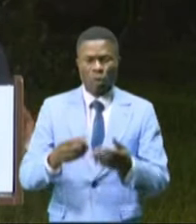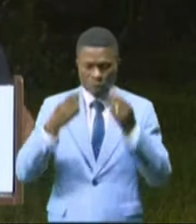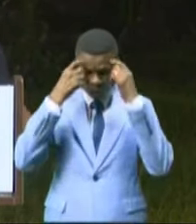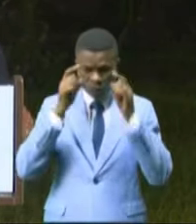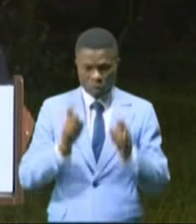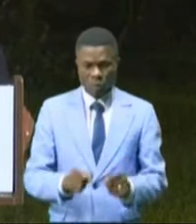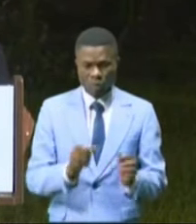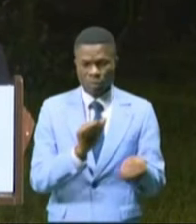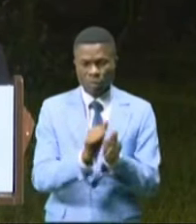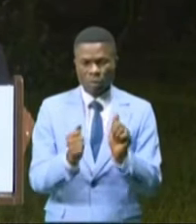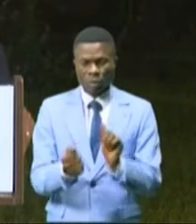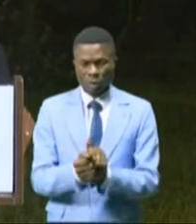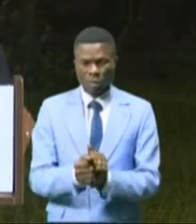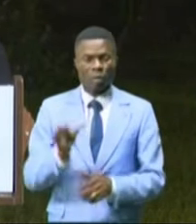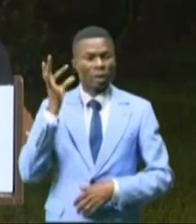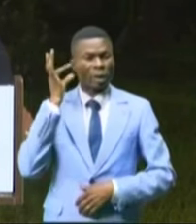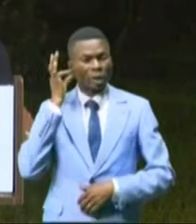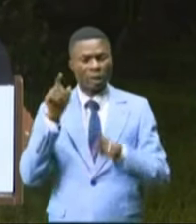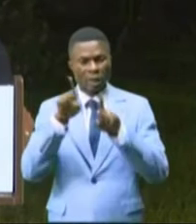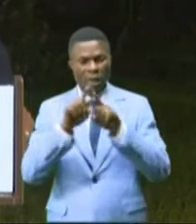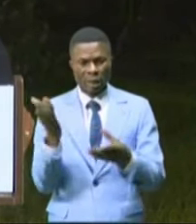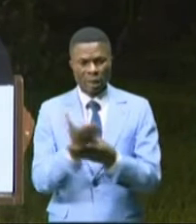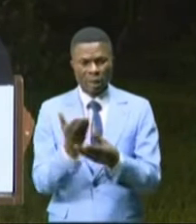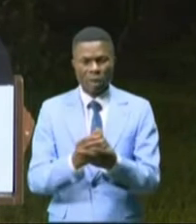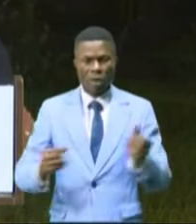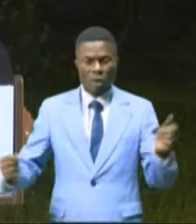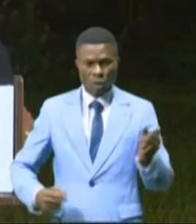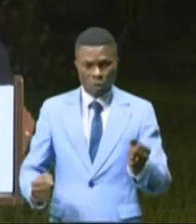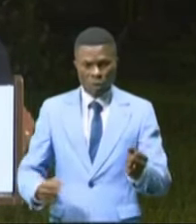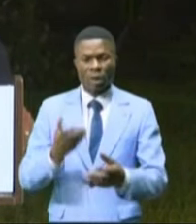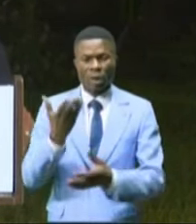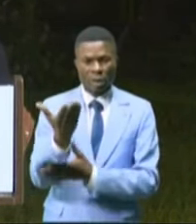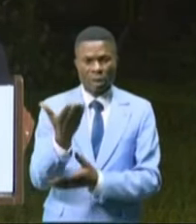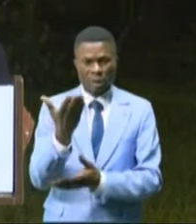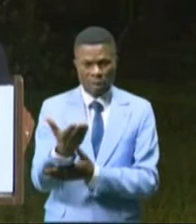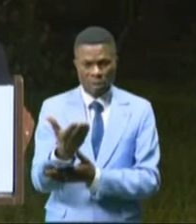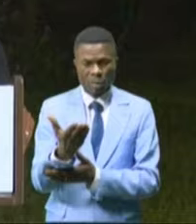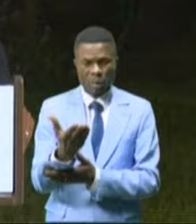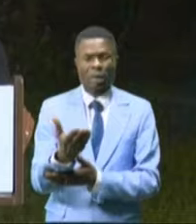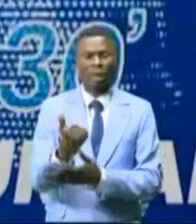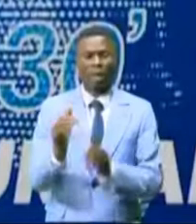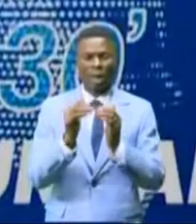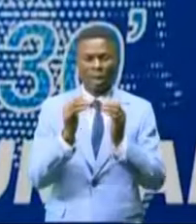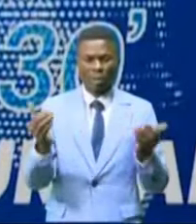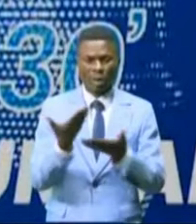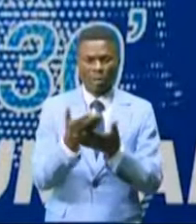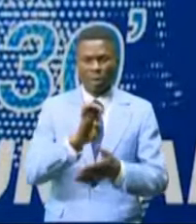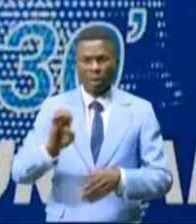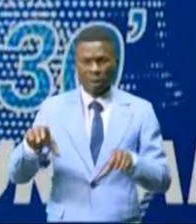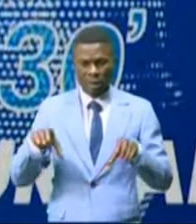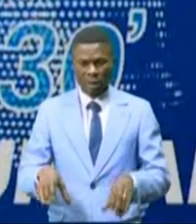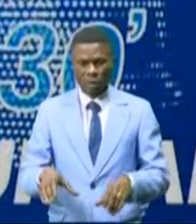des processus de Nairobi et de la feuille de route de Luanda qui exigent leur cantonnement.